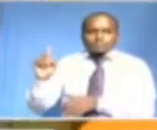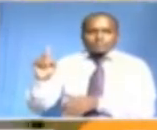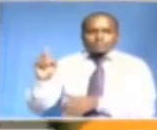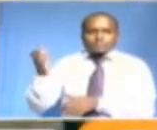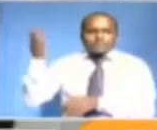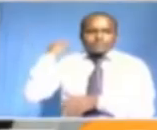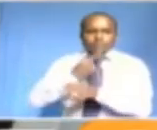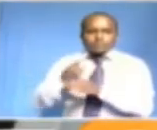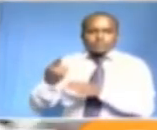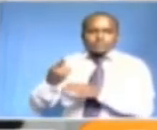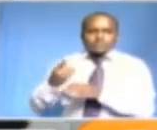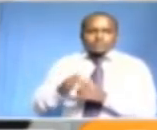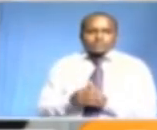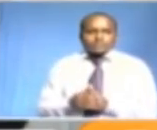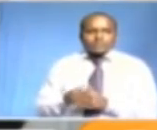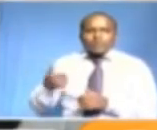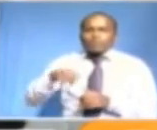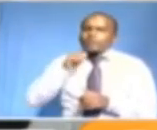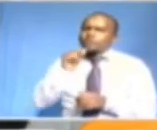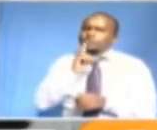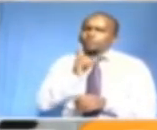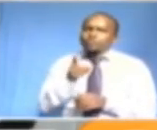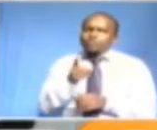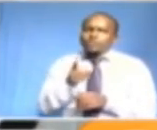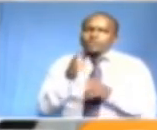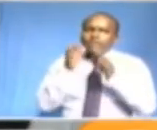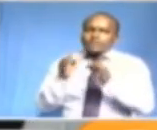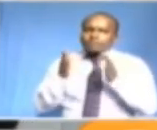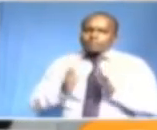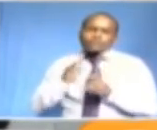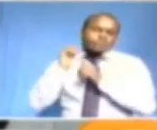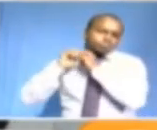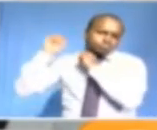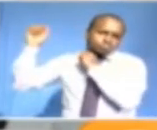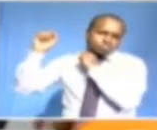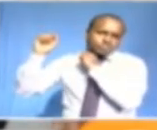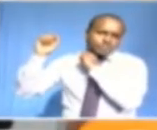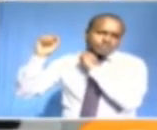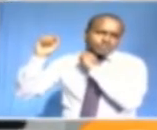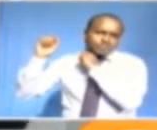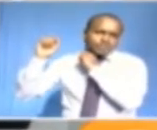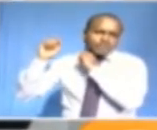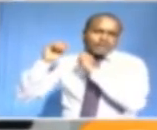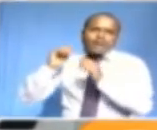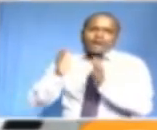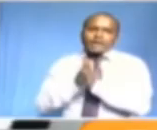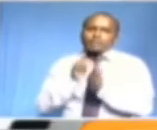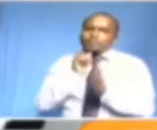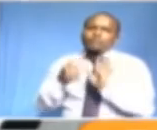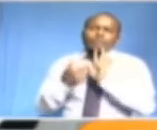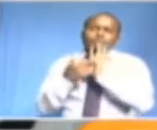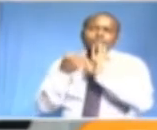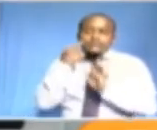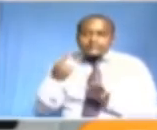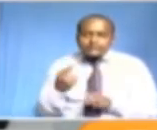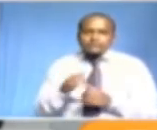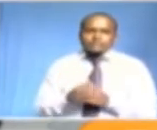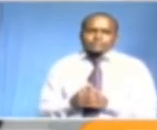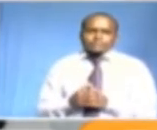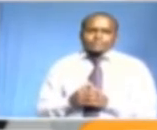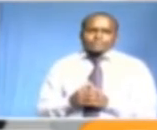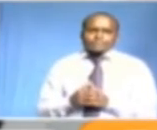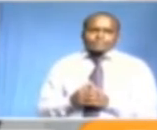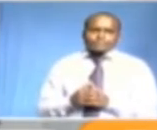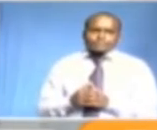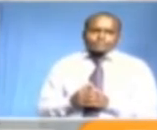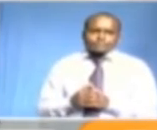jana. Hatuna uhakika ya mtu ati kama amejinyonga na hatudaonyeshwa vile imeendelea. Hivyo